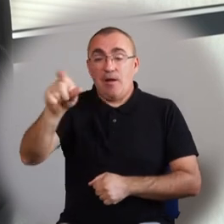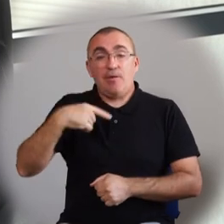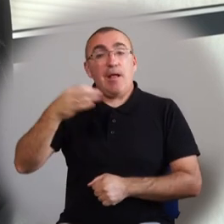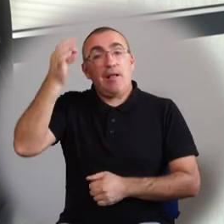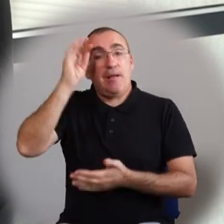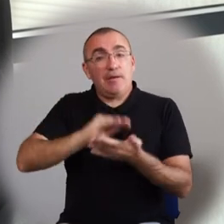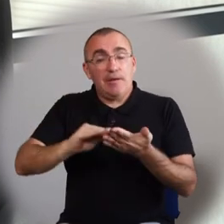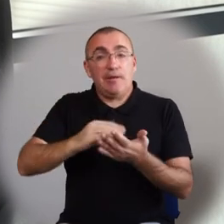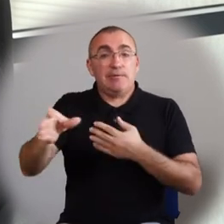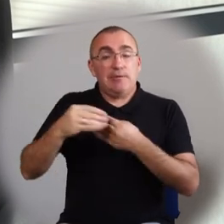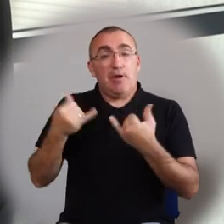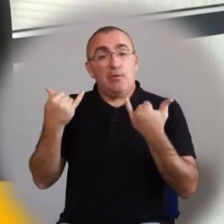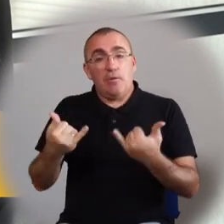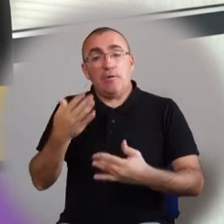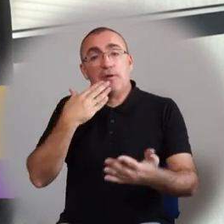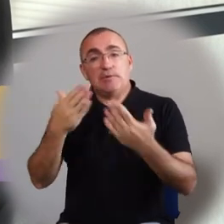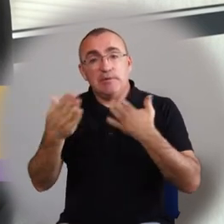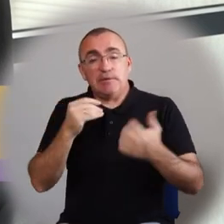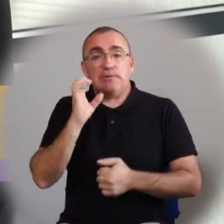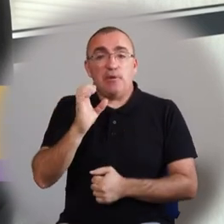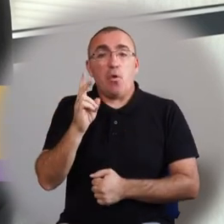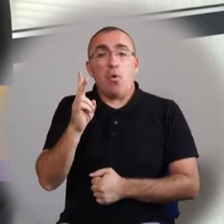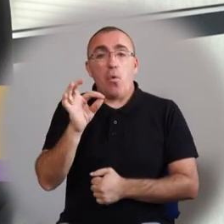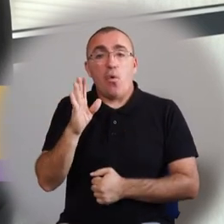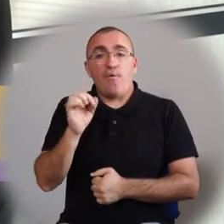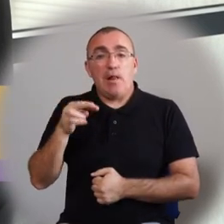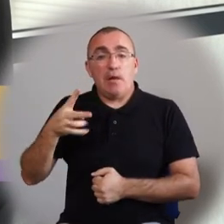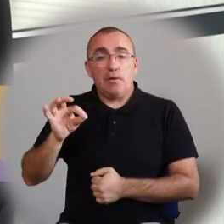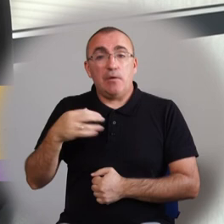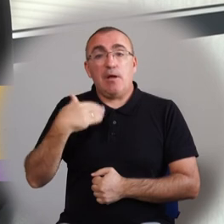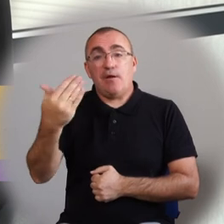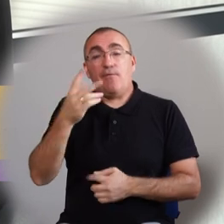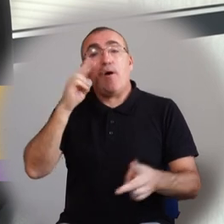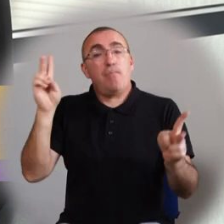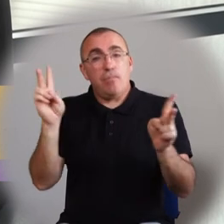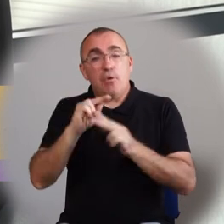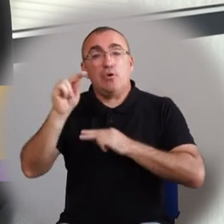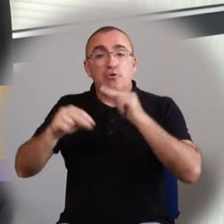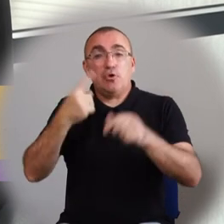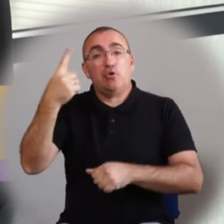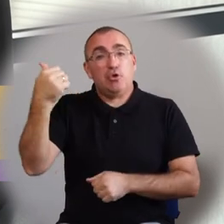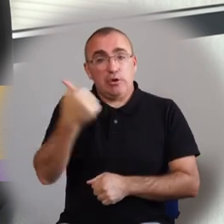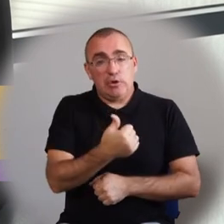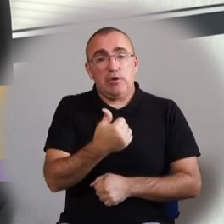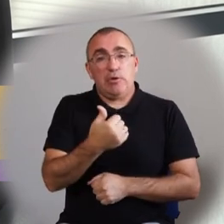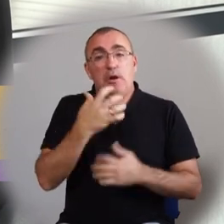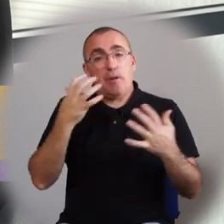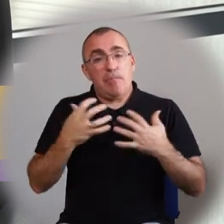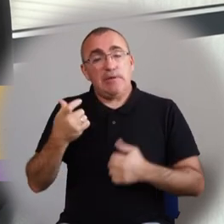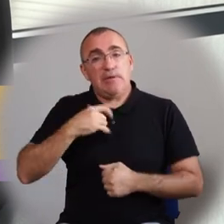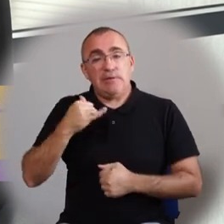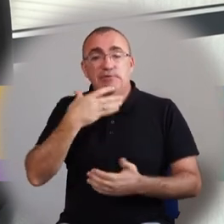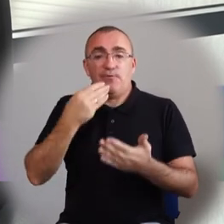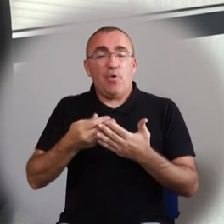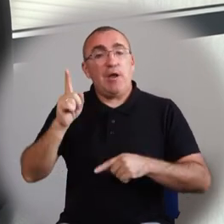відповіді. А нашим глядачам я нагадую, що з нами сьогодні спілкувався Сергій Коваленко. Я з вами побачусь через